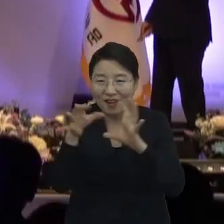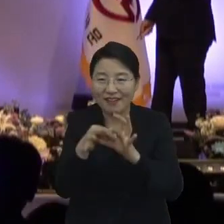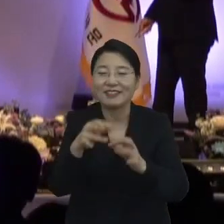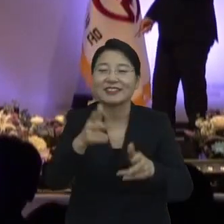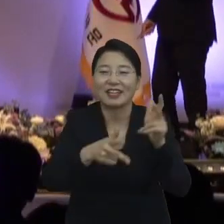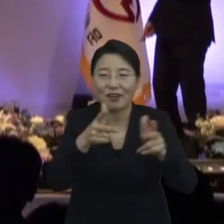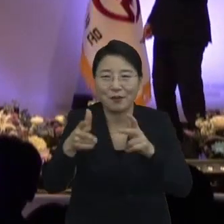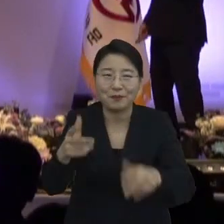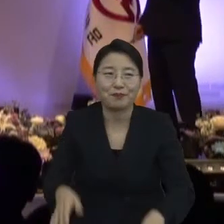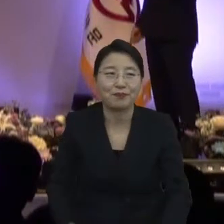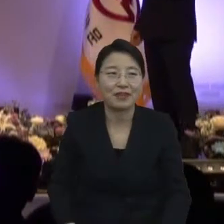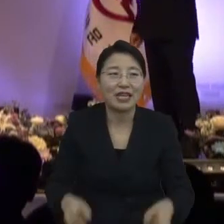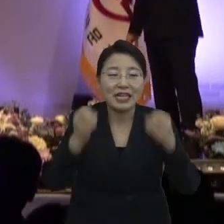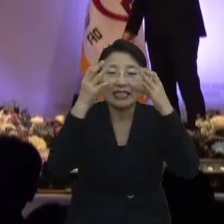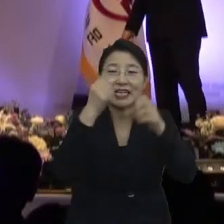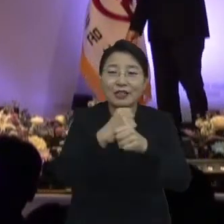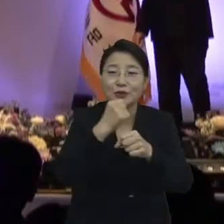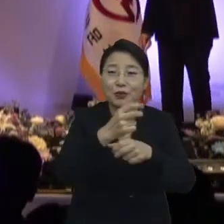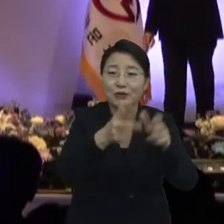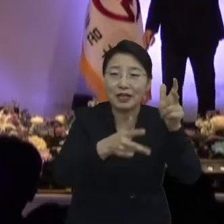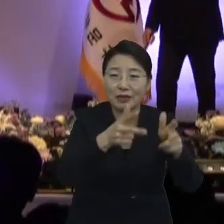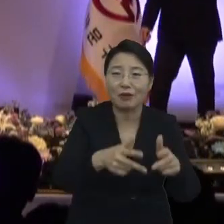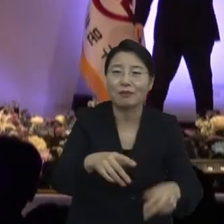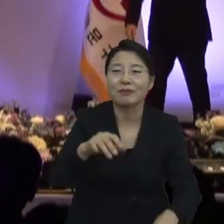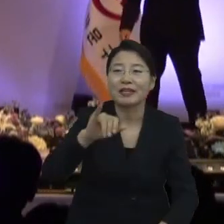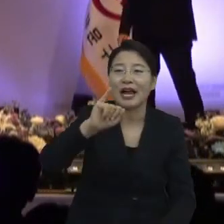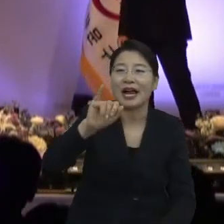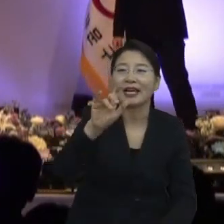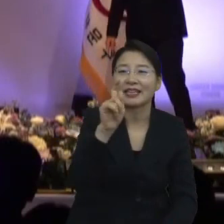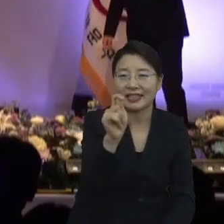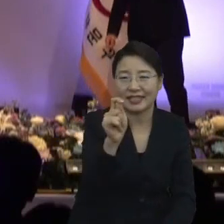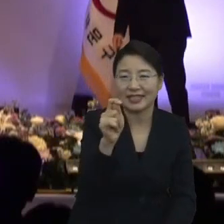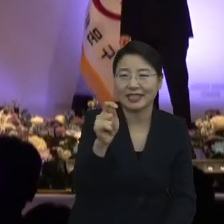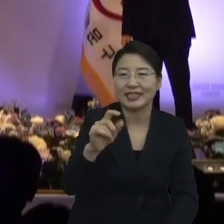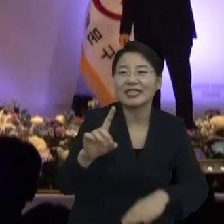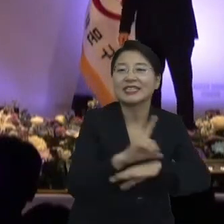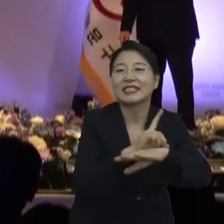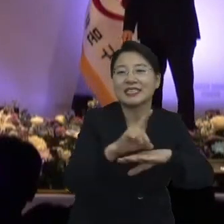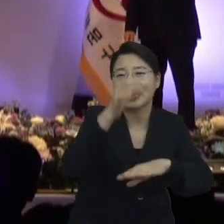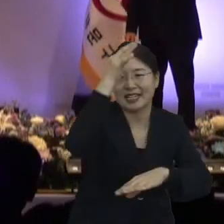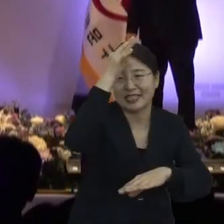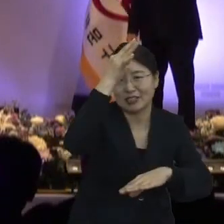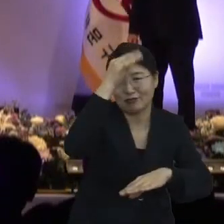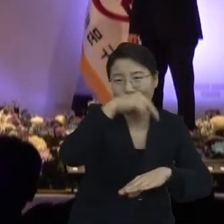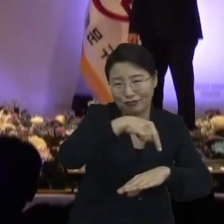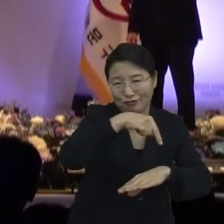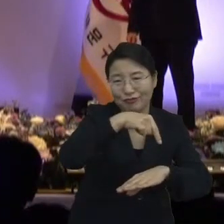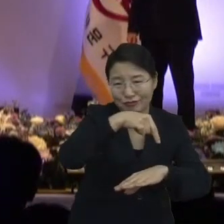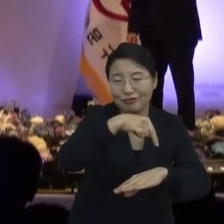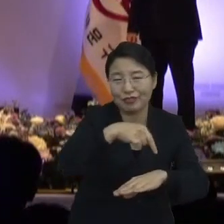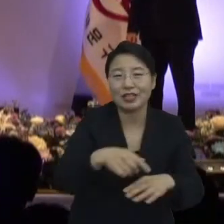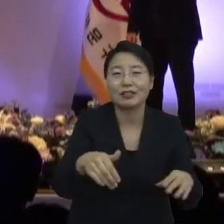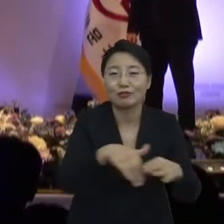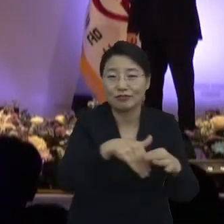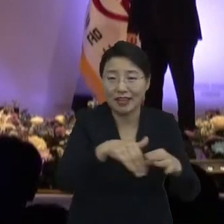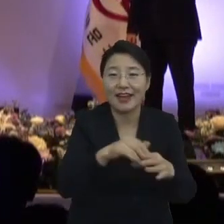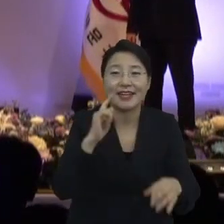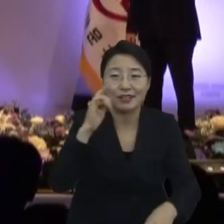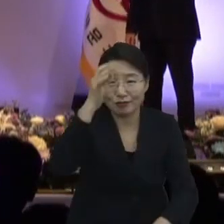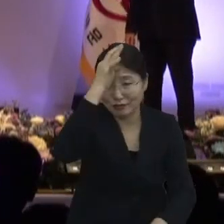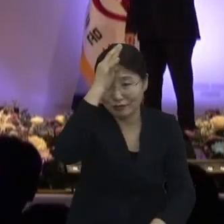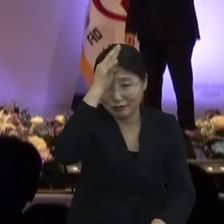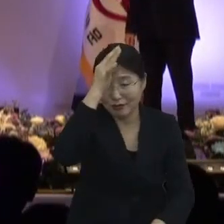보면 창조산업이라는 건 디지털 IT 기술이죠. 쉽게 얘기하면 IT 기술과 문화,